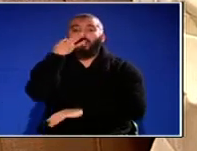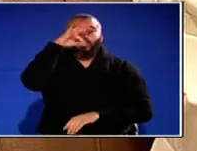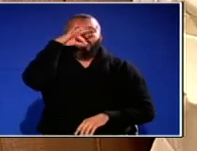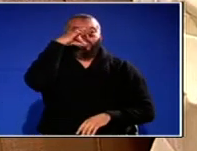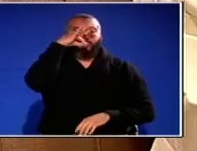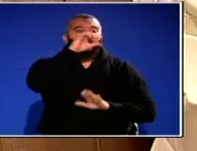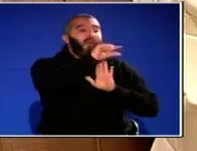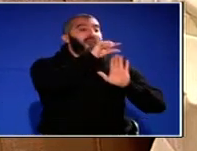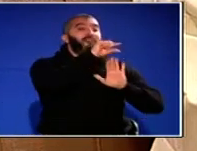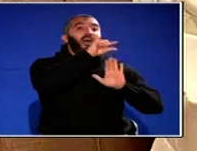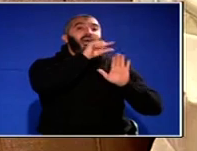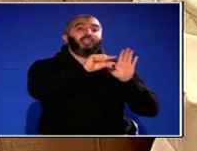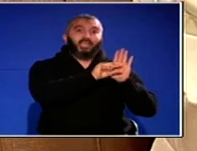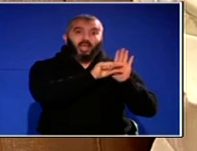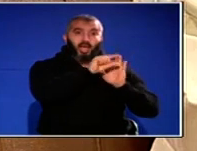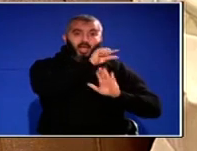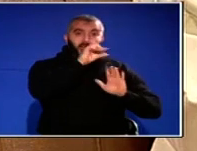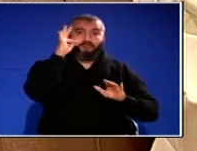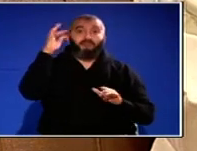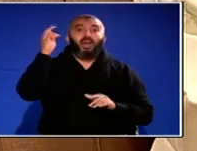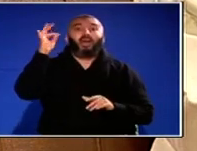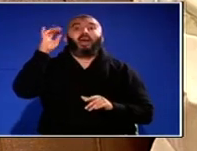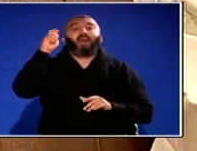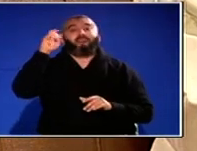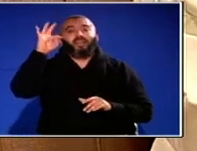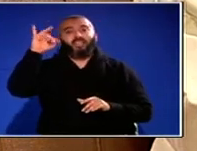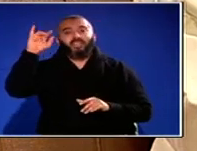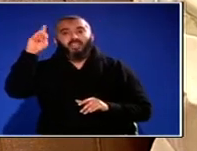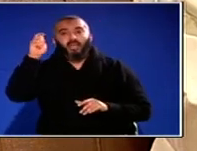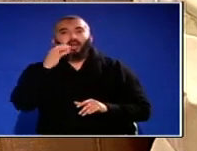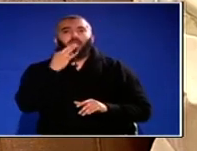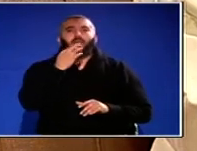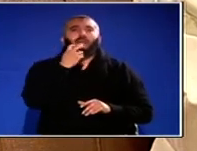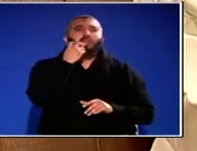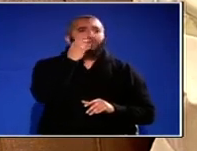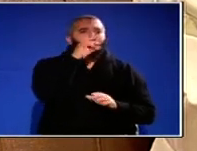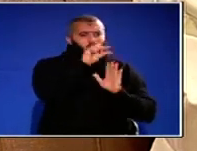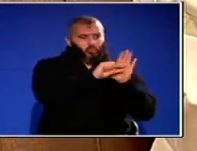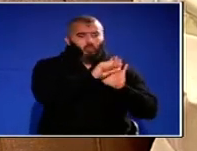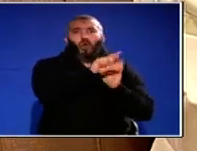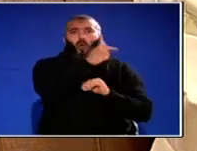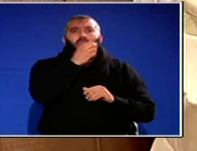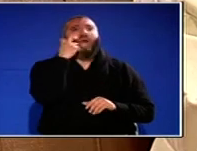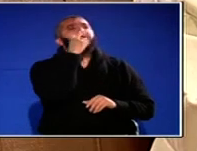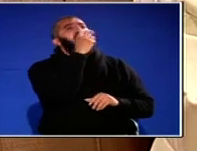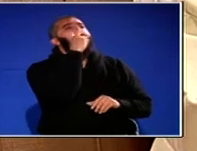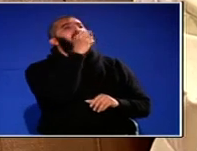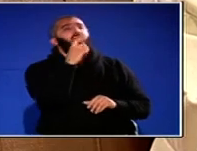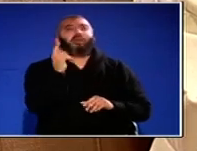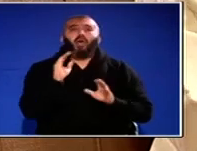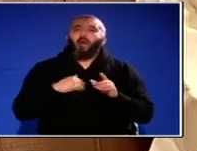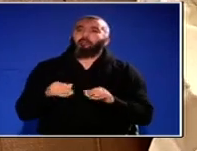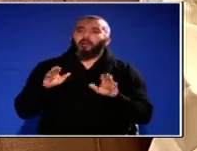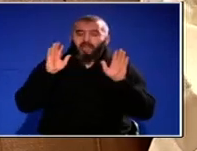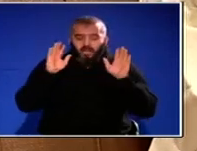الفاتحه والسوره جهرا، ثم بعد ذلك يركع ويسجد ويسلم، ويعتبر قد قضى